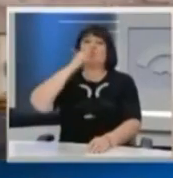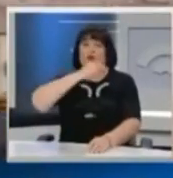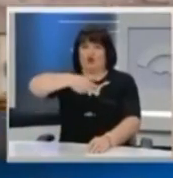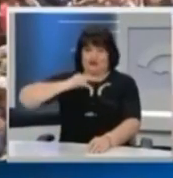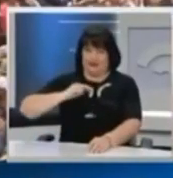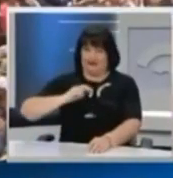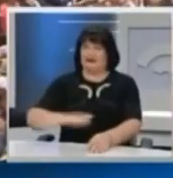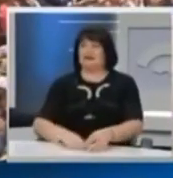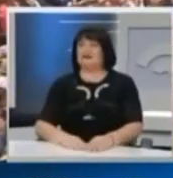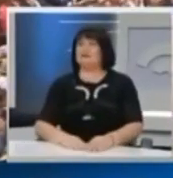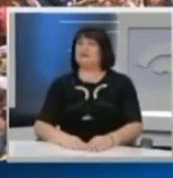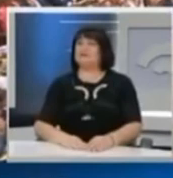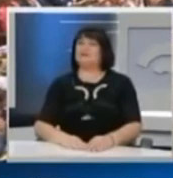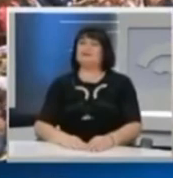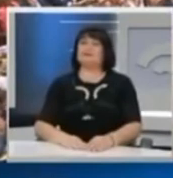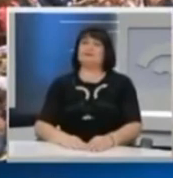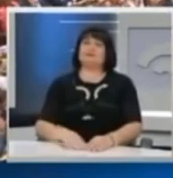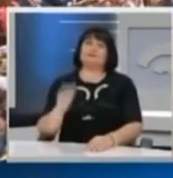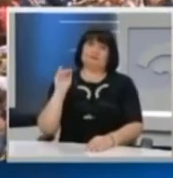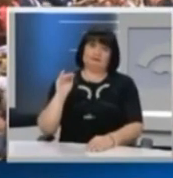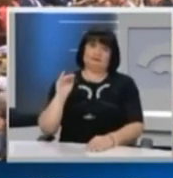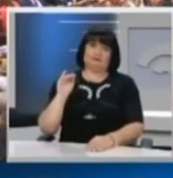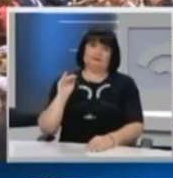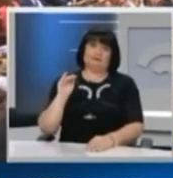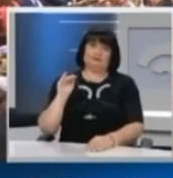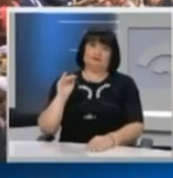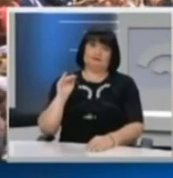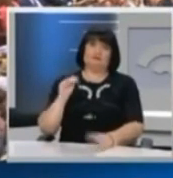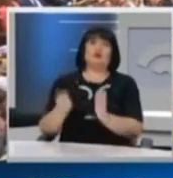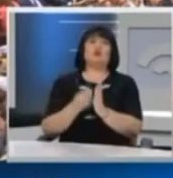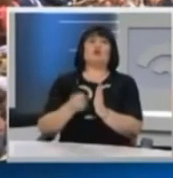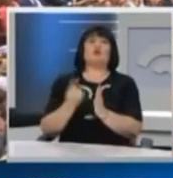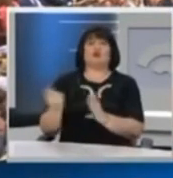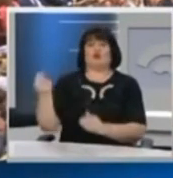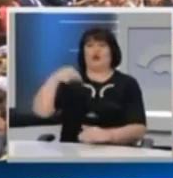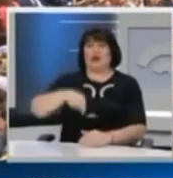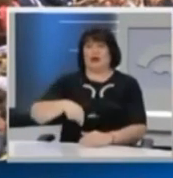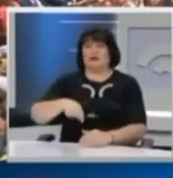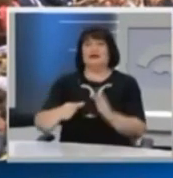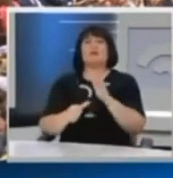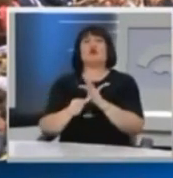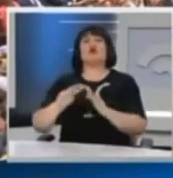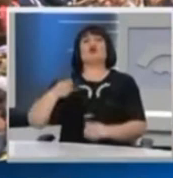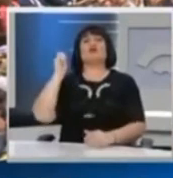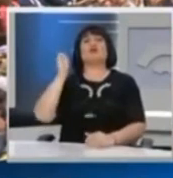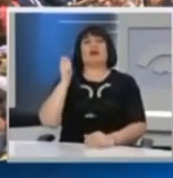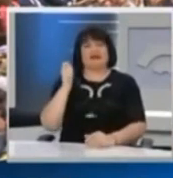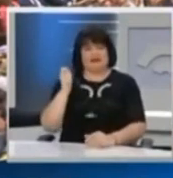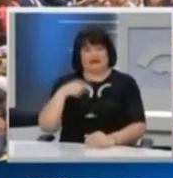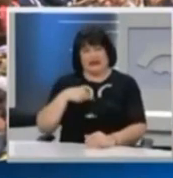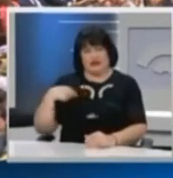άλλων περιλαμβάνει διατάξεις για την κυβερνησιμότητα σε δήμους και περιφέρειες και την κατάργηση του πανεπιστημιακού ασύλου.